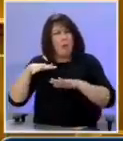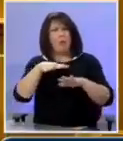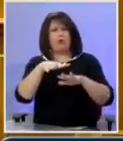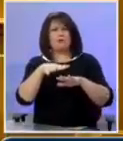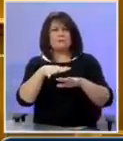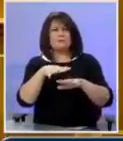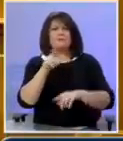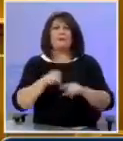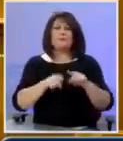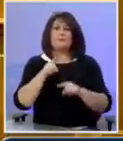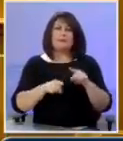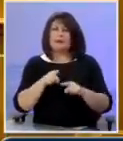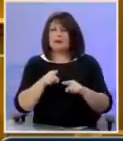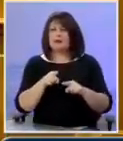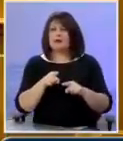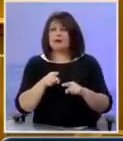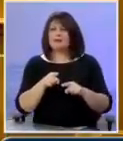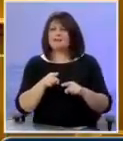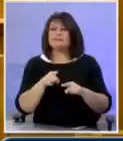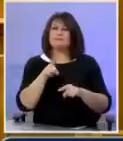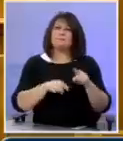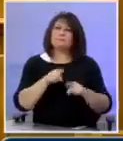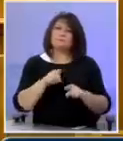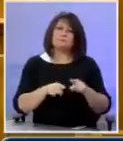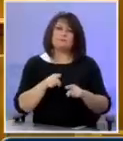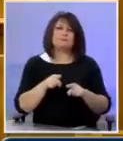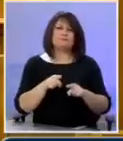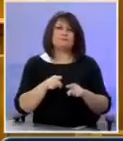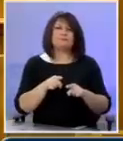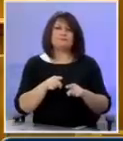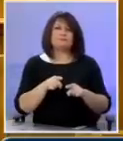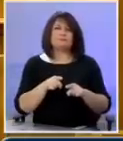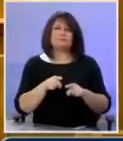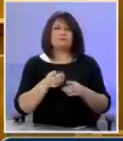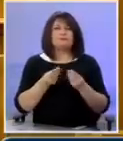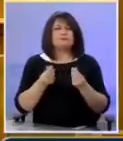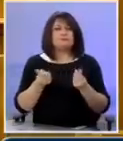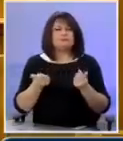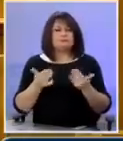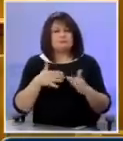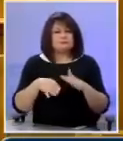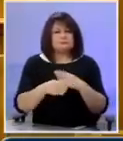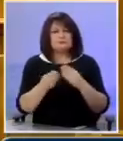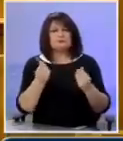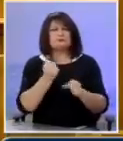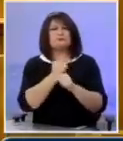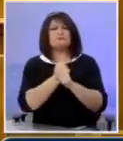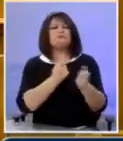μερικοί οι οποίοι μερικοί οι οποίοι με τρόπο επαγγελματικό